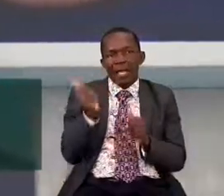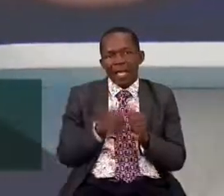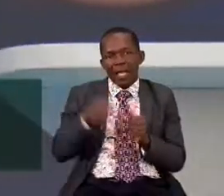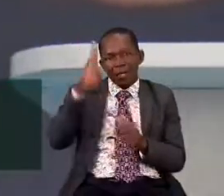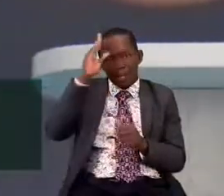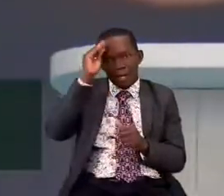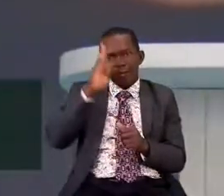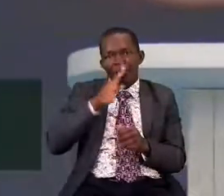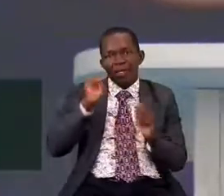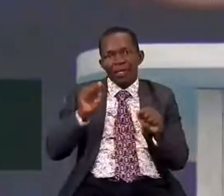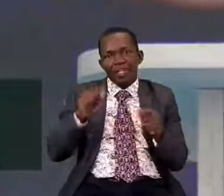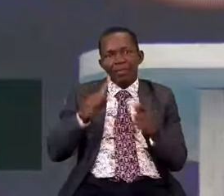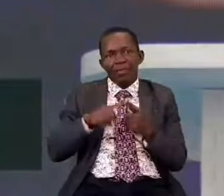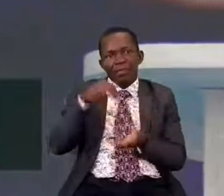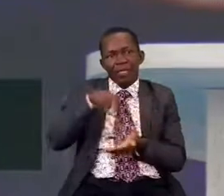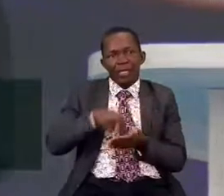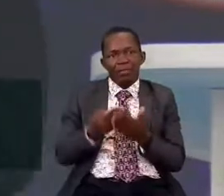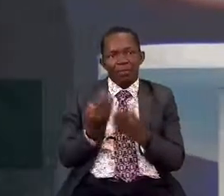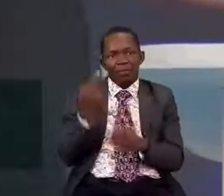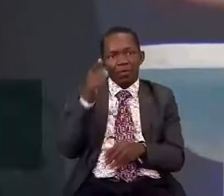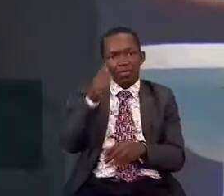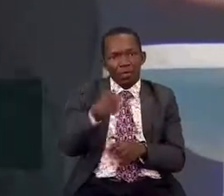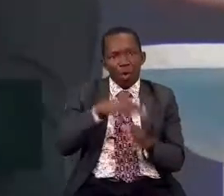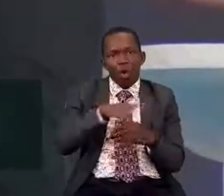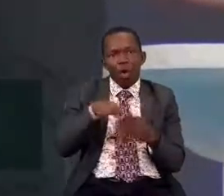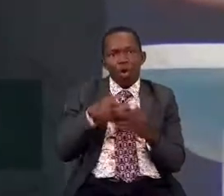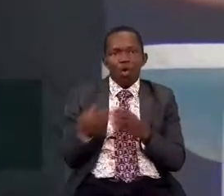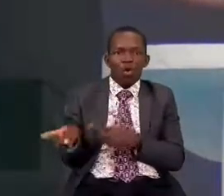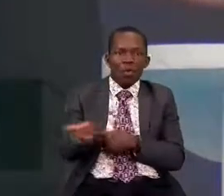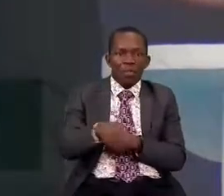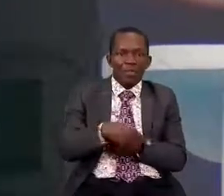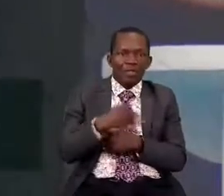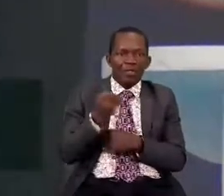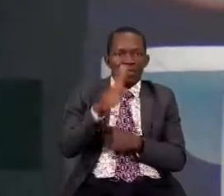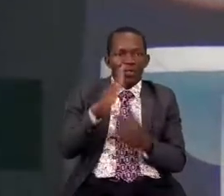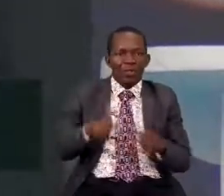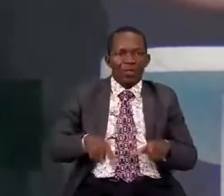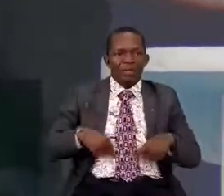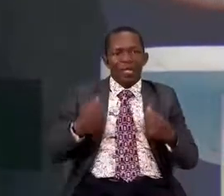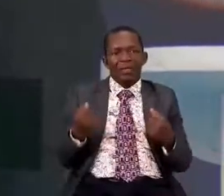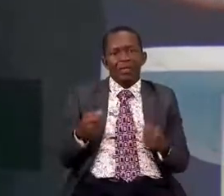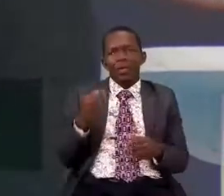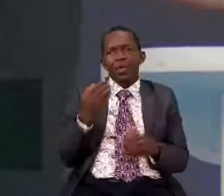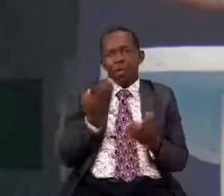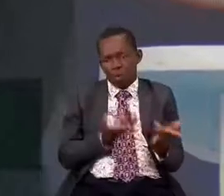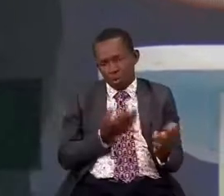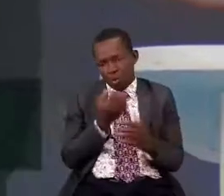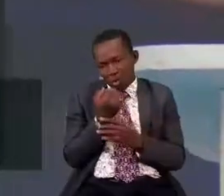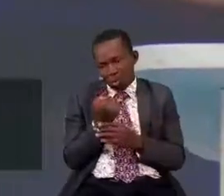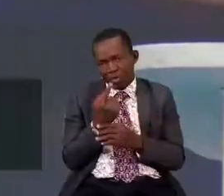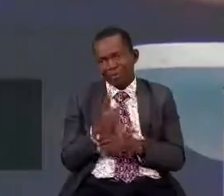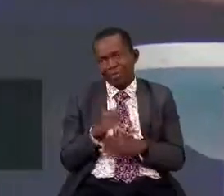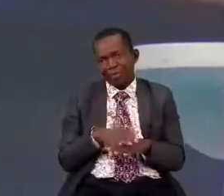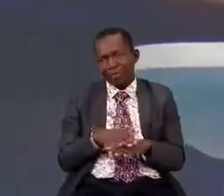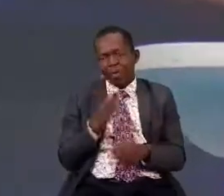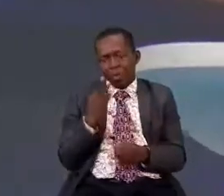Attendez. Et si tu réalises simplement maintenant qu'aujourd'hui, que ce lieu